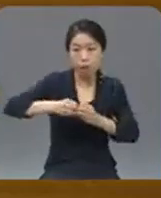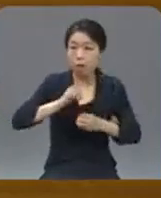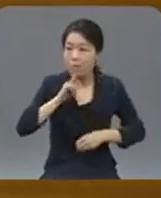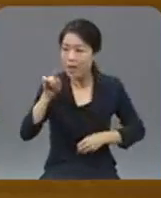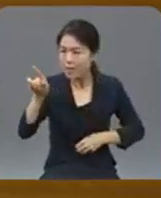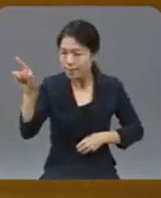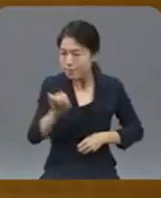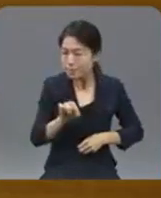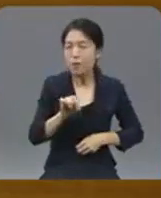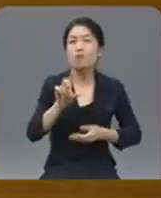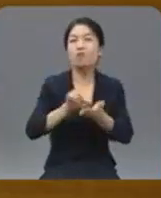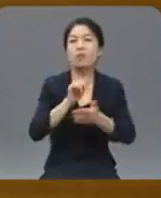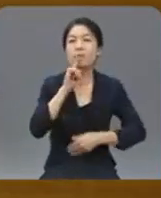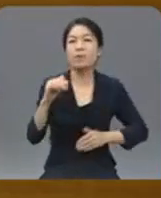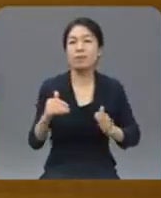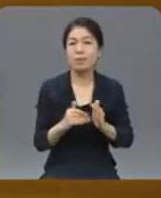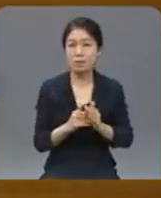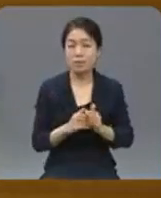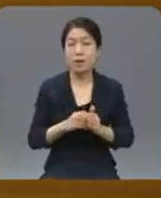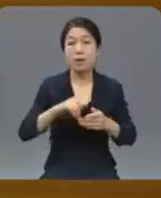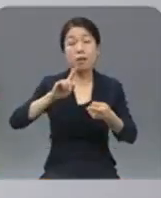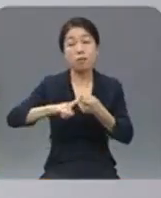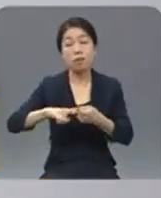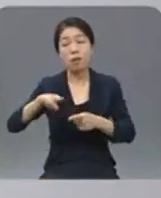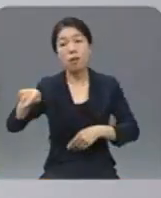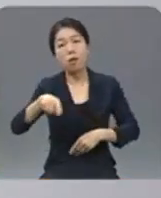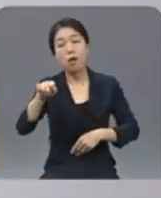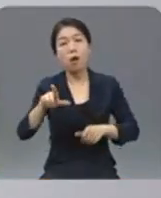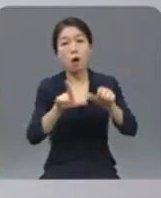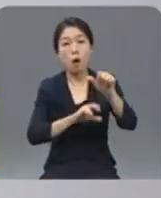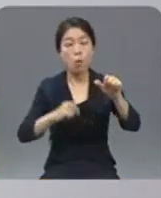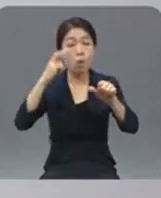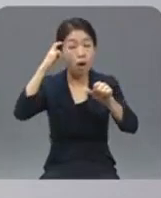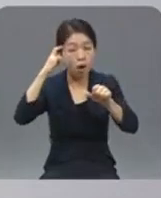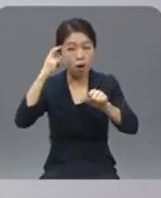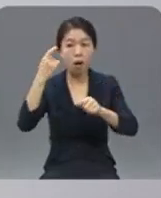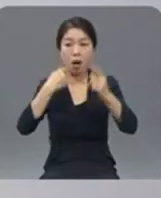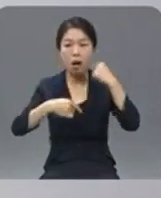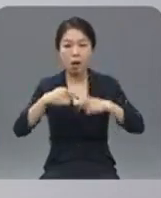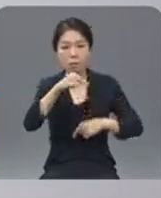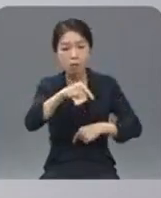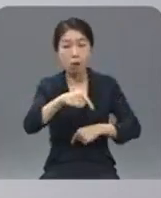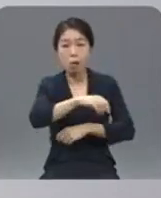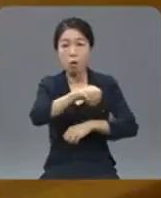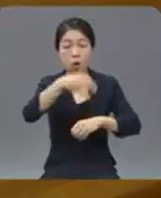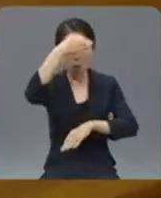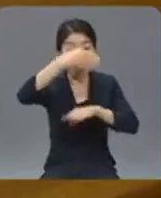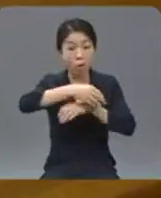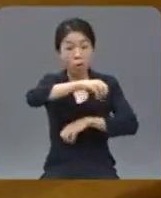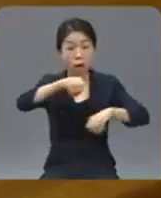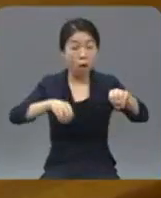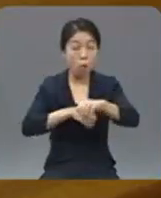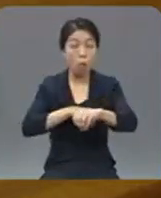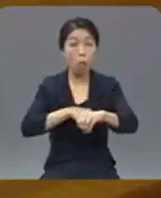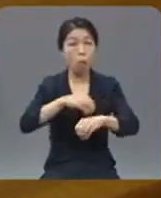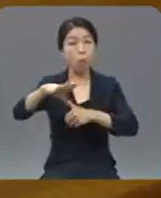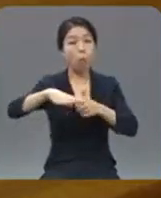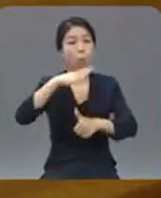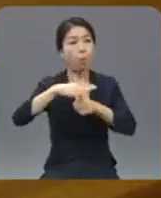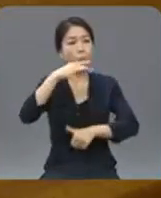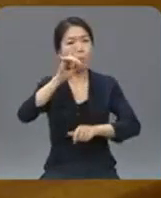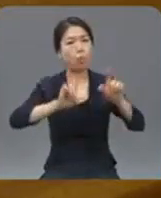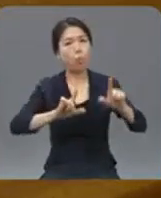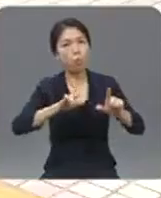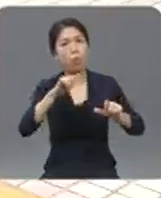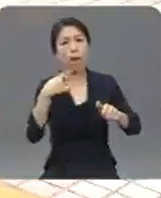전해졌습니다 이에 대해 대책위는 5월 정신을 훼손한 두 단체가 사주에도 시원찮을 파내 적반하장식